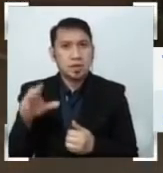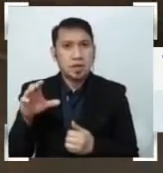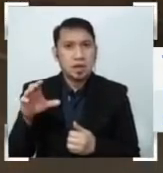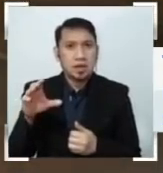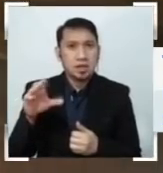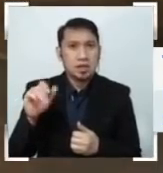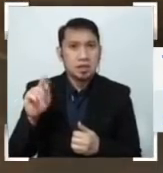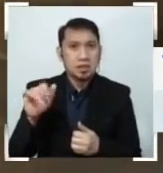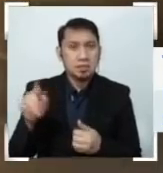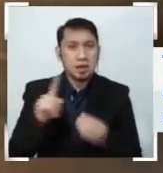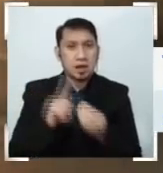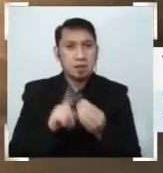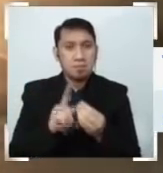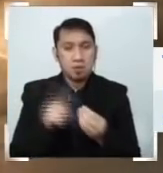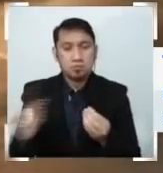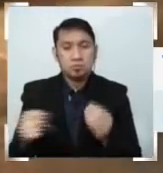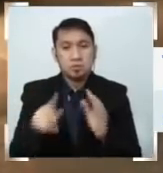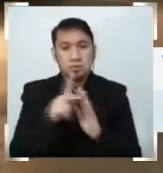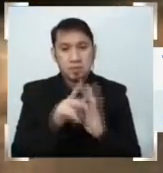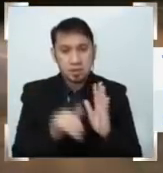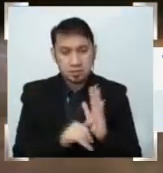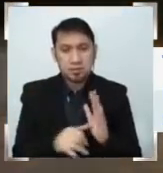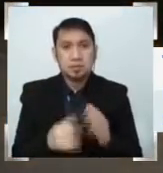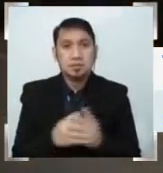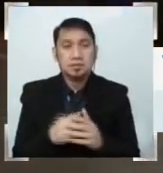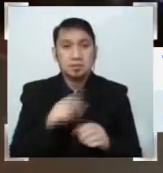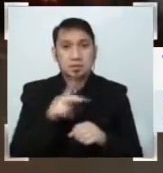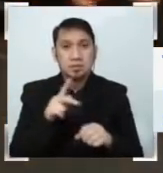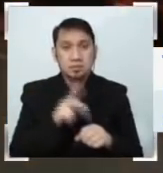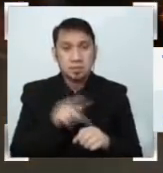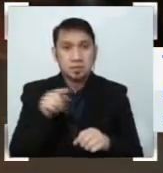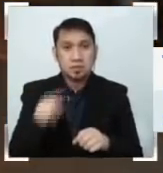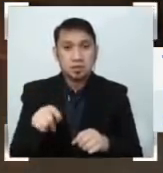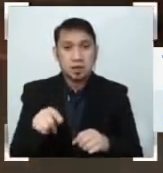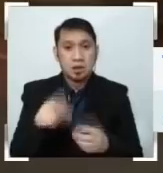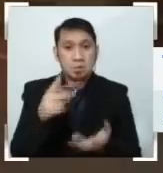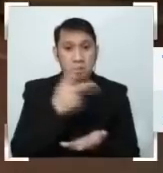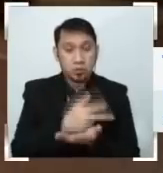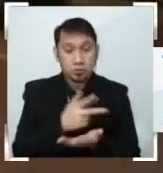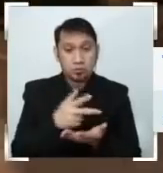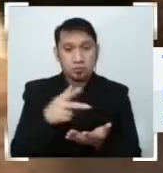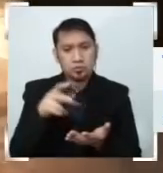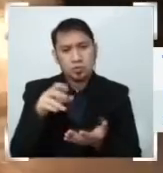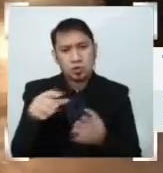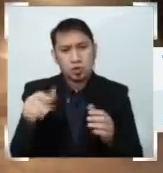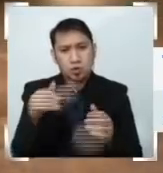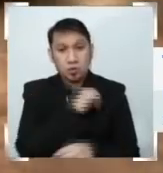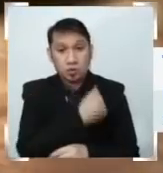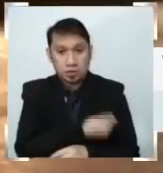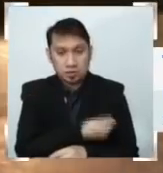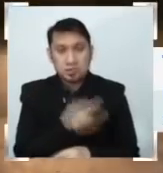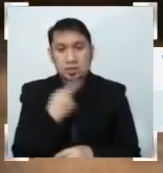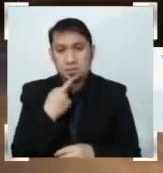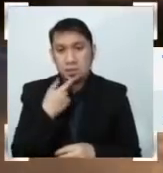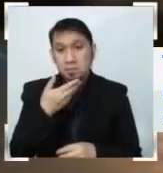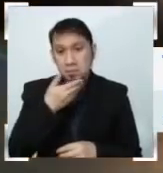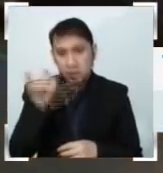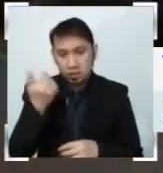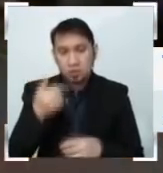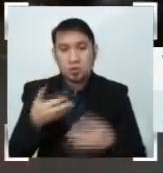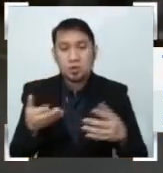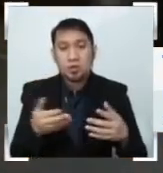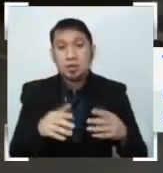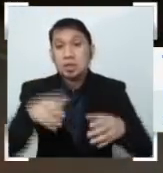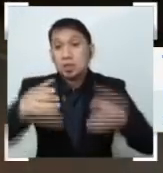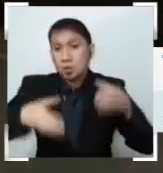alituntunin ng Philippine Ports Authority. Mas mabuti rin anila kung sa korte na lang iresolba ang ilang isyung ipinaglalaban